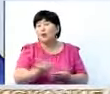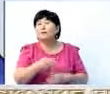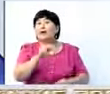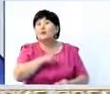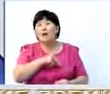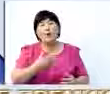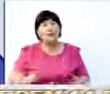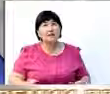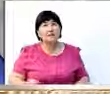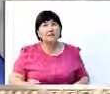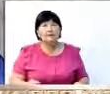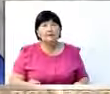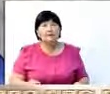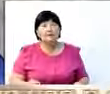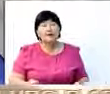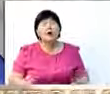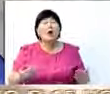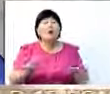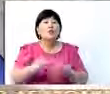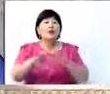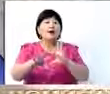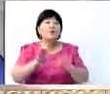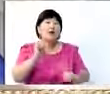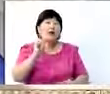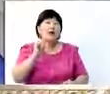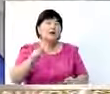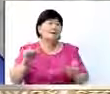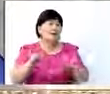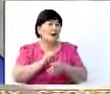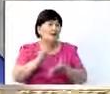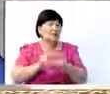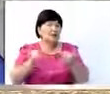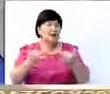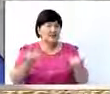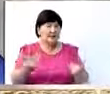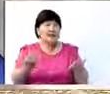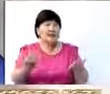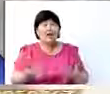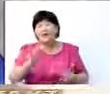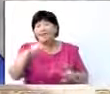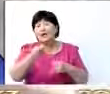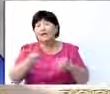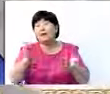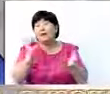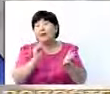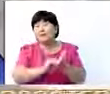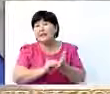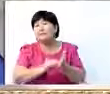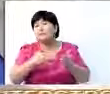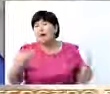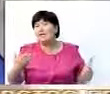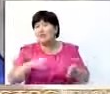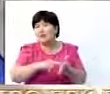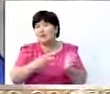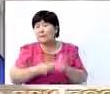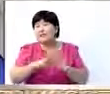работе. Мы выбираем акимов, которые должны соответствовать современным требованиям. Ельбасы поставил масштабные задачи.